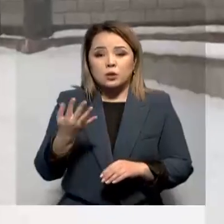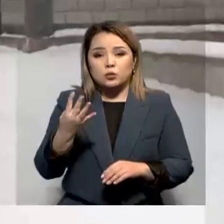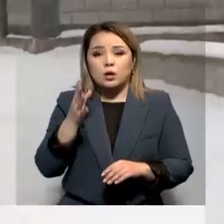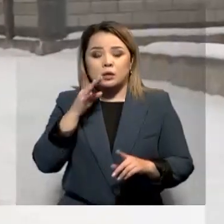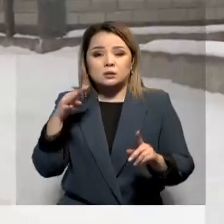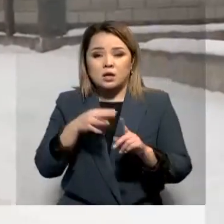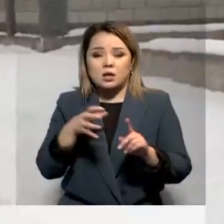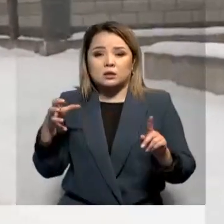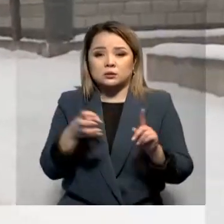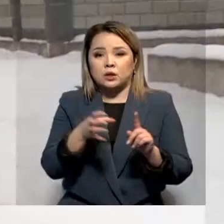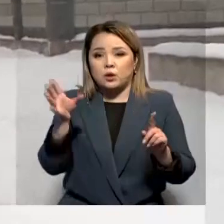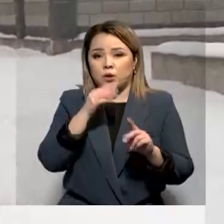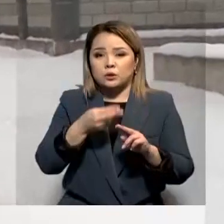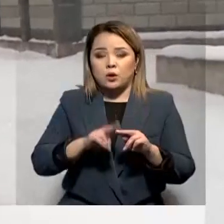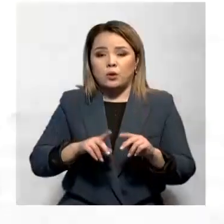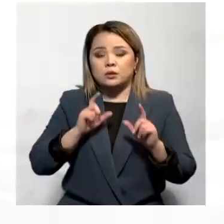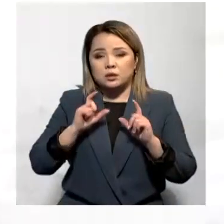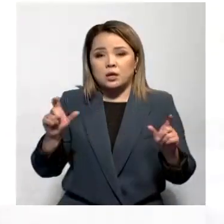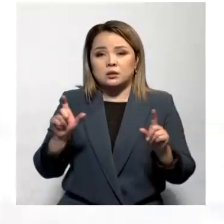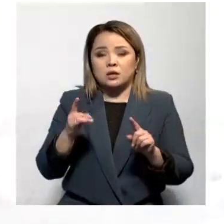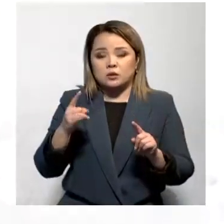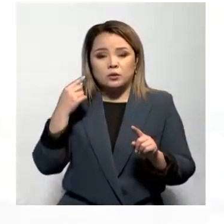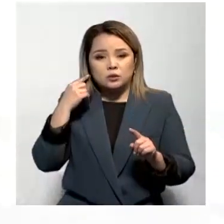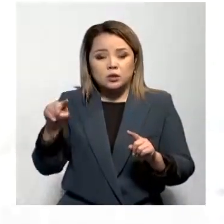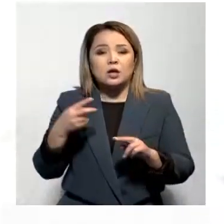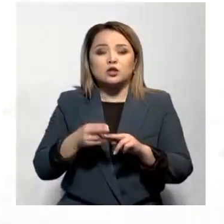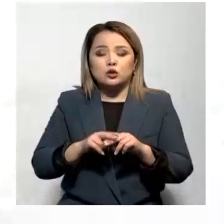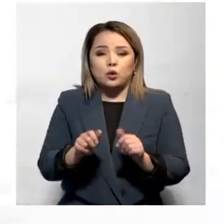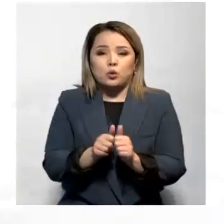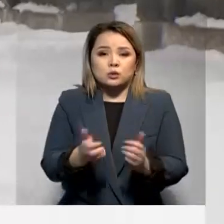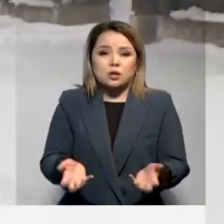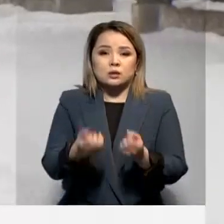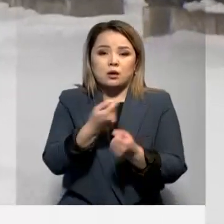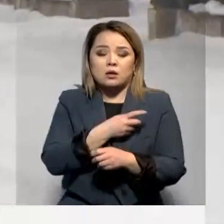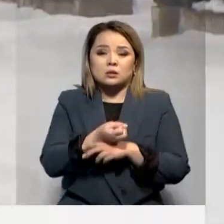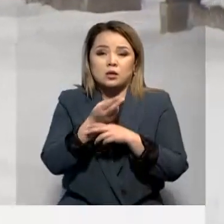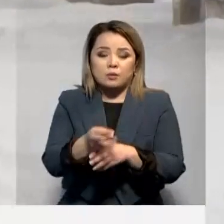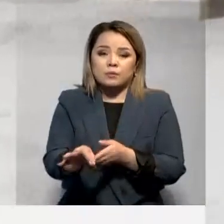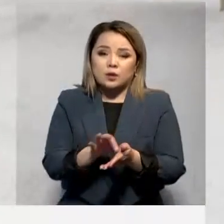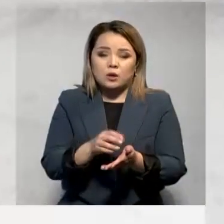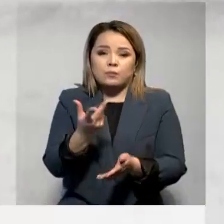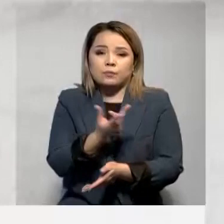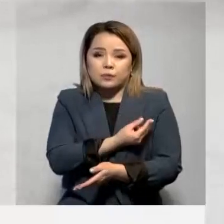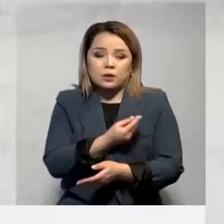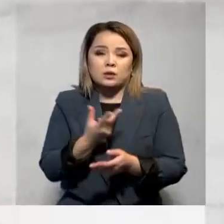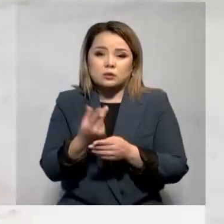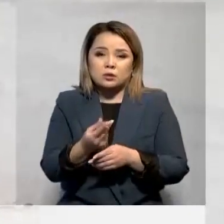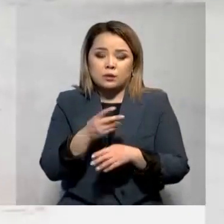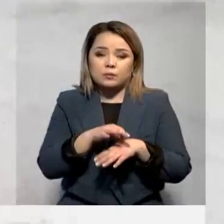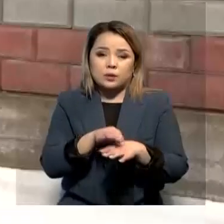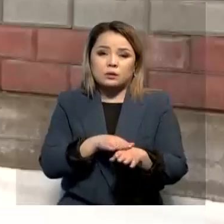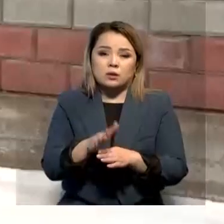біреуі тісін батырып үлгеріпті. Қолындағы дауыс шыққан жеткіншекті көршілері құтқарып алыпты. Ауруханаға жеткізіп, бірден құтырмаға қарсы ине